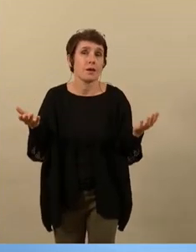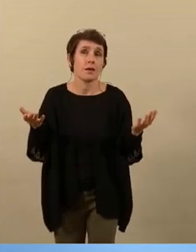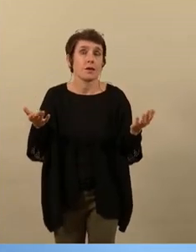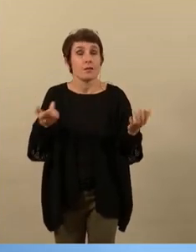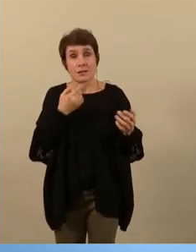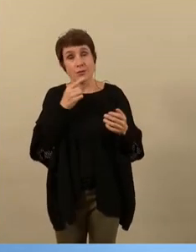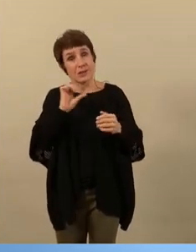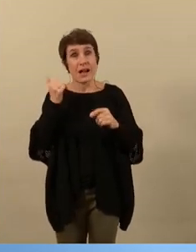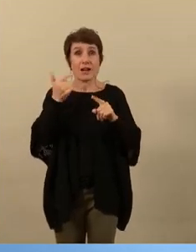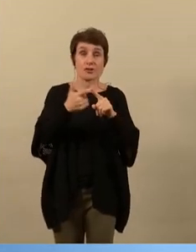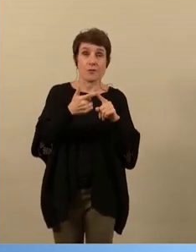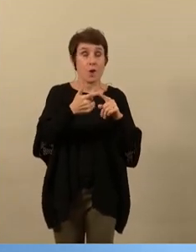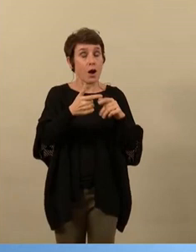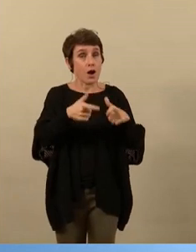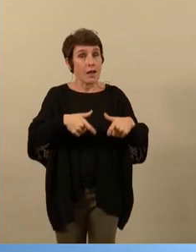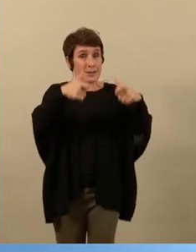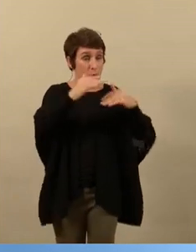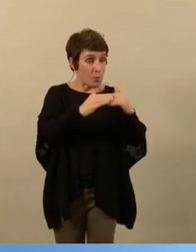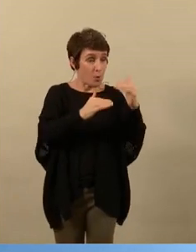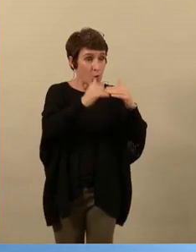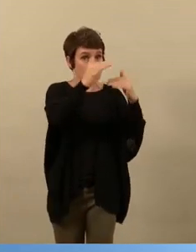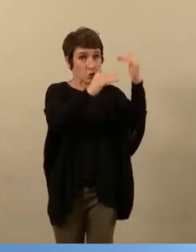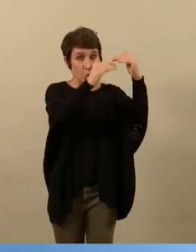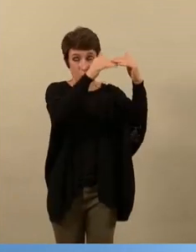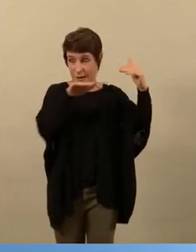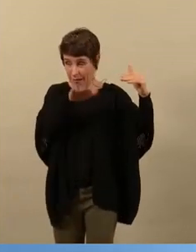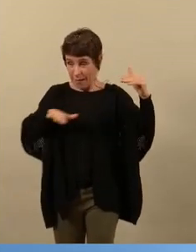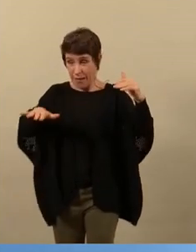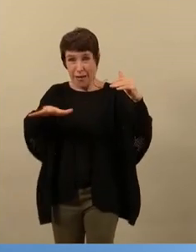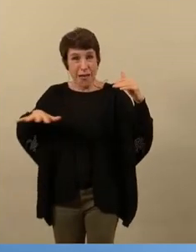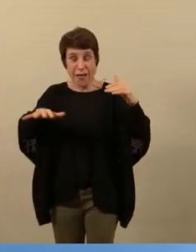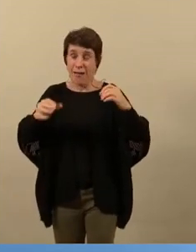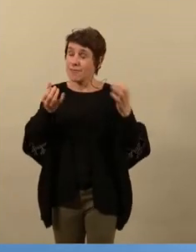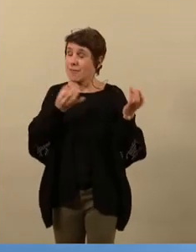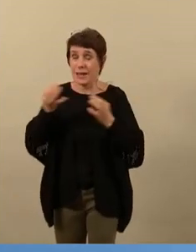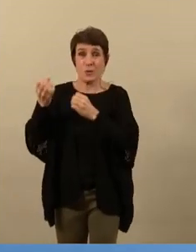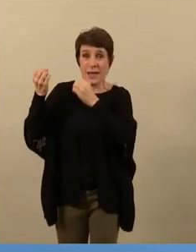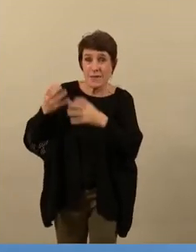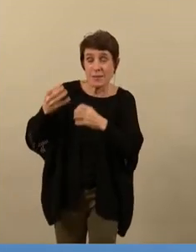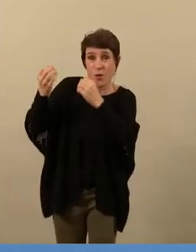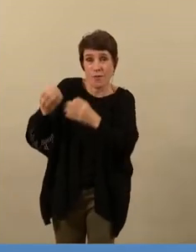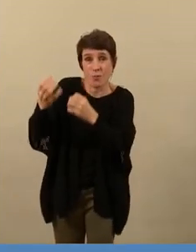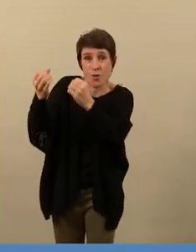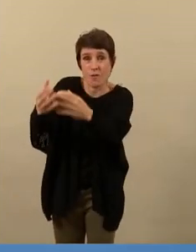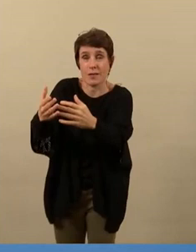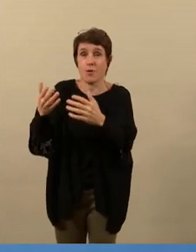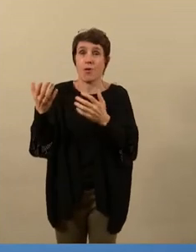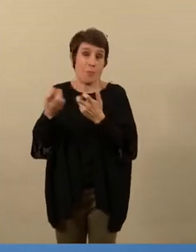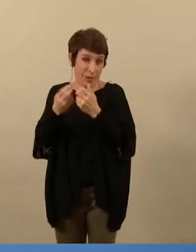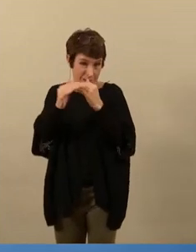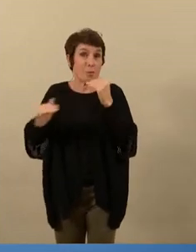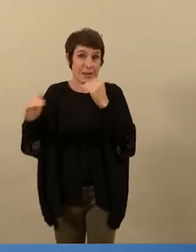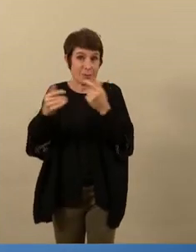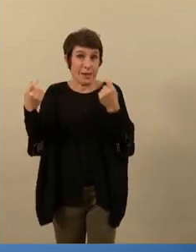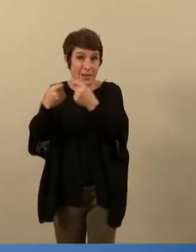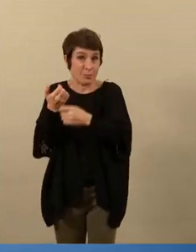chaque fois qu'on veut construire près d'un endroit où vraiment il y a des animations très importantes qui dépassent l'échelle de la commune, c'est le cas de l'Esplanade,